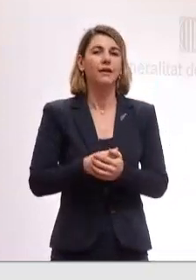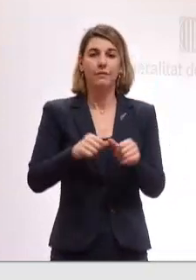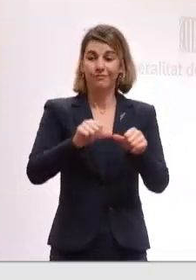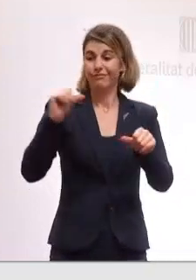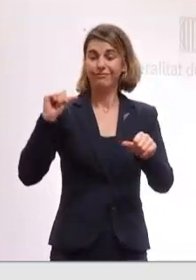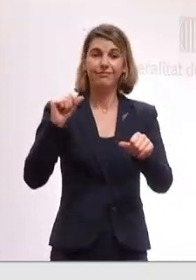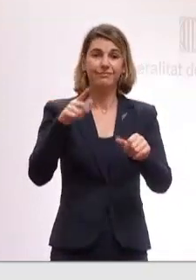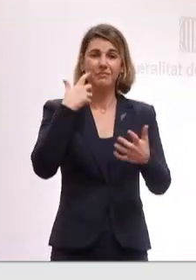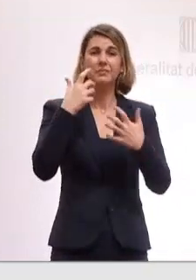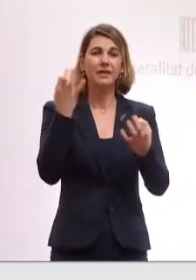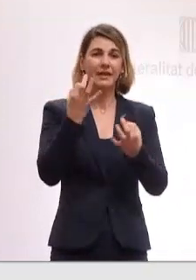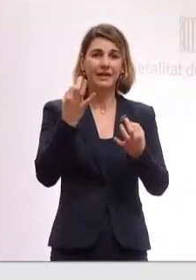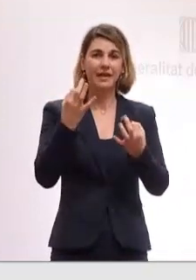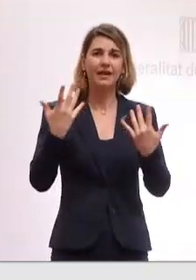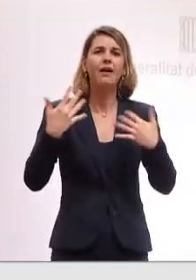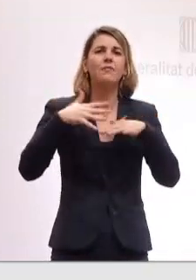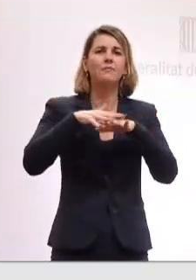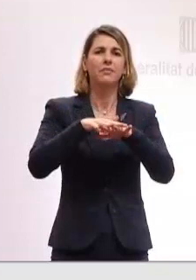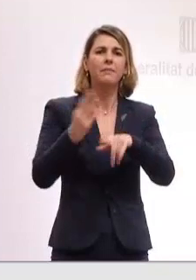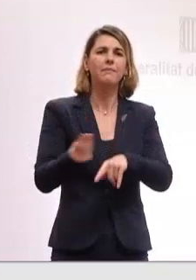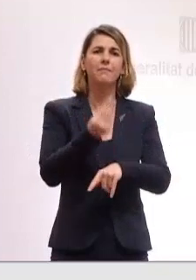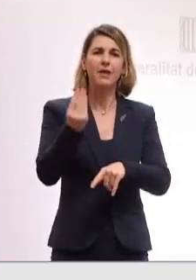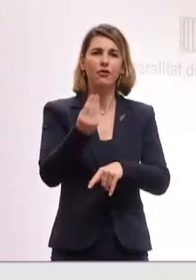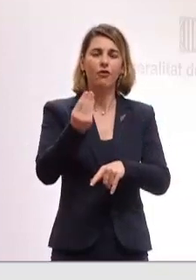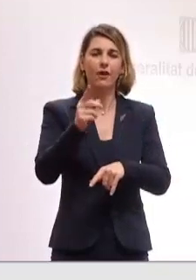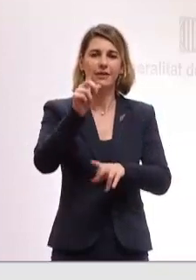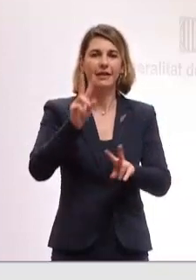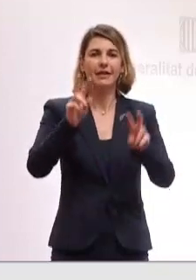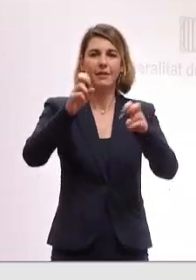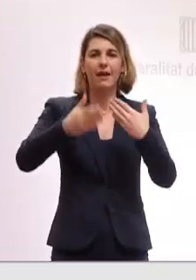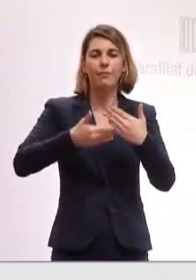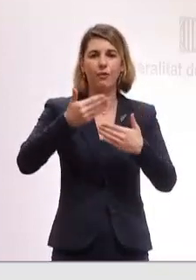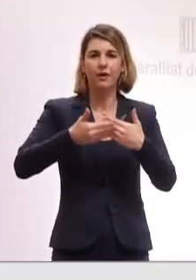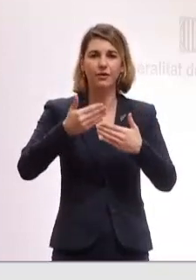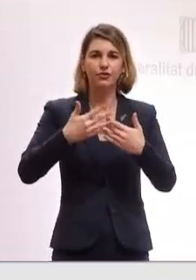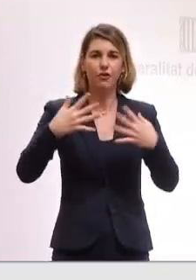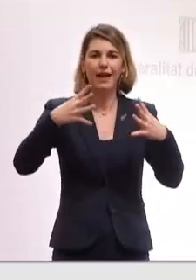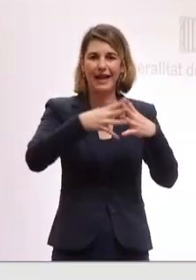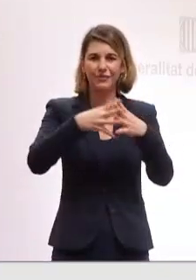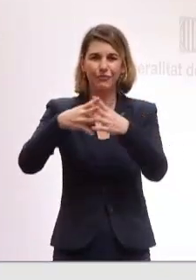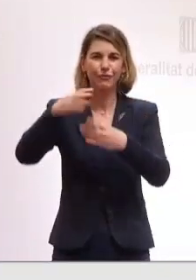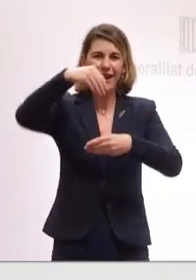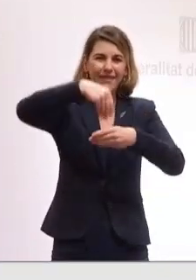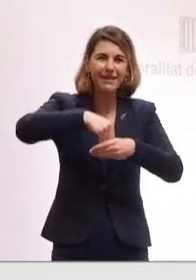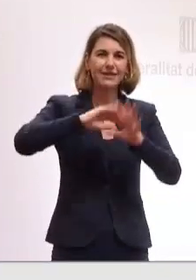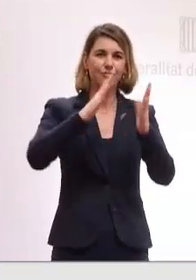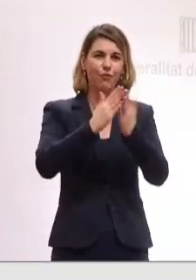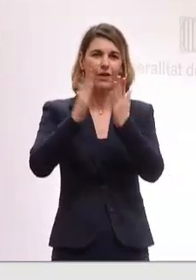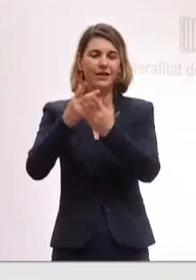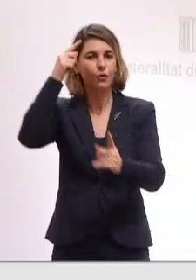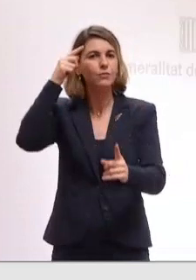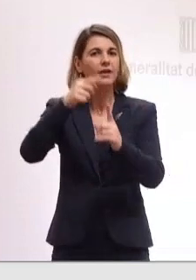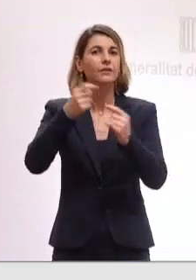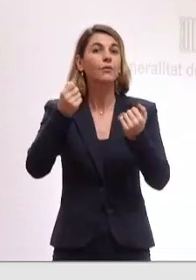trajectòria, destaca la implementació de les millores en matèria de modernització estructural dels col·legis amb l'objectiu